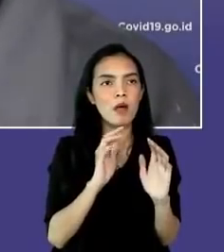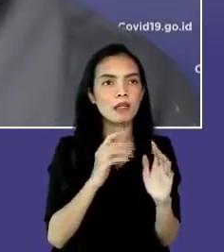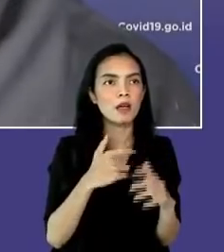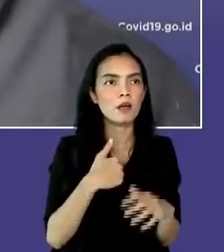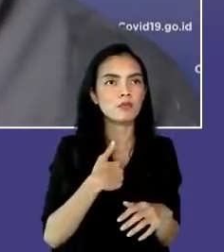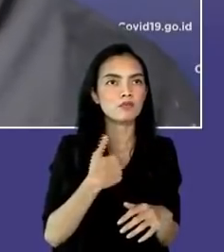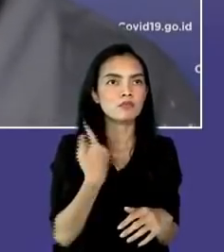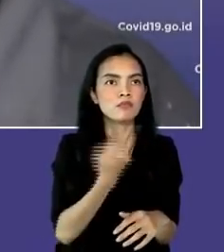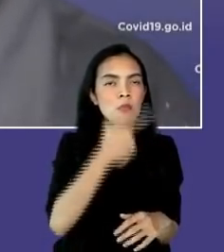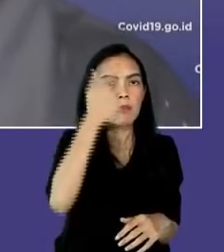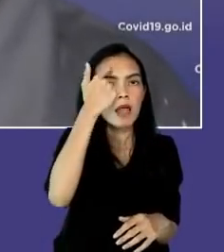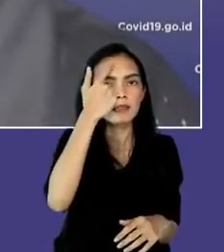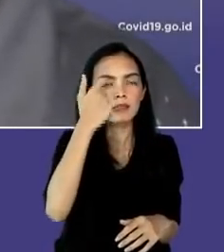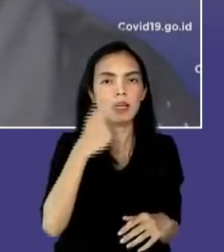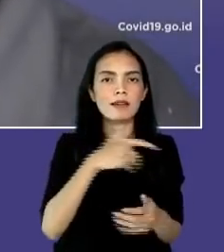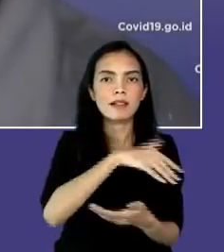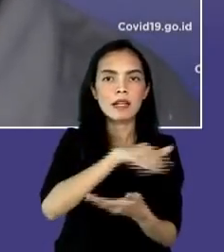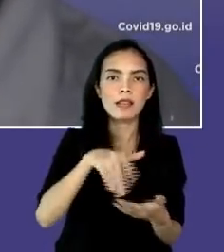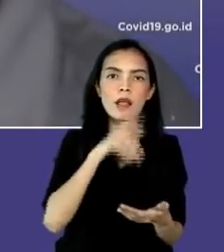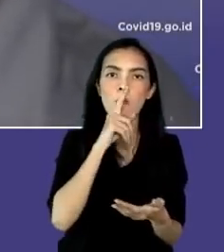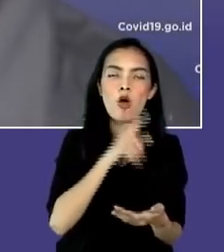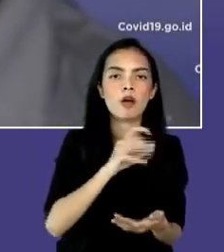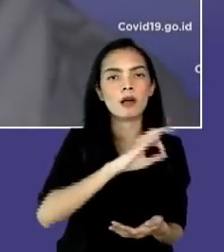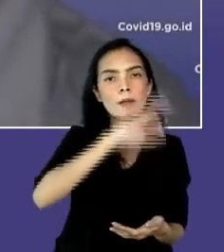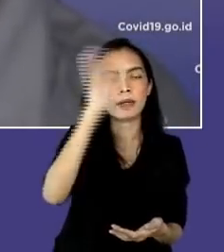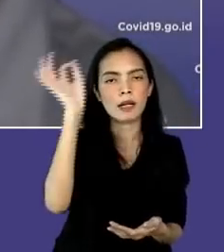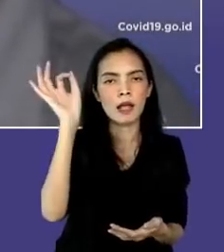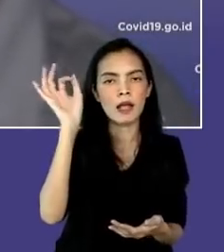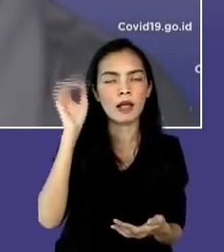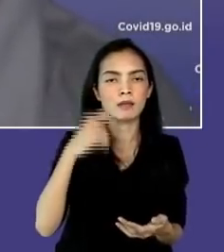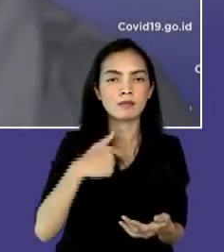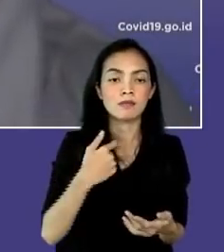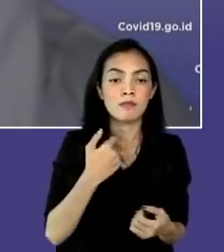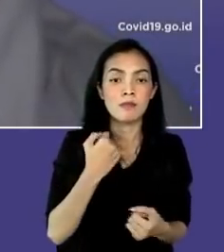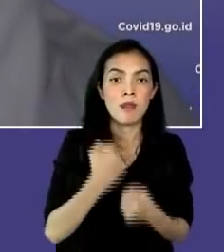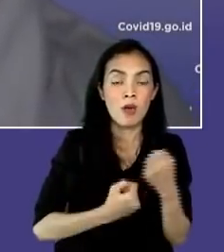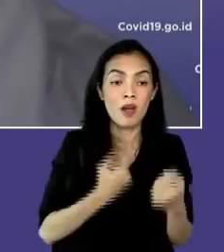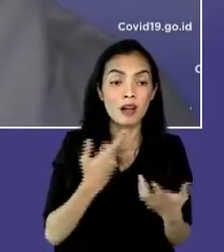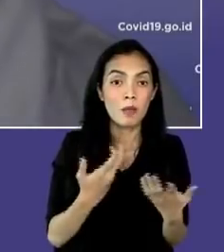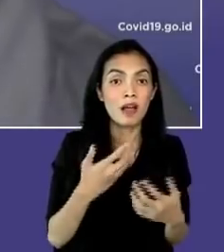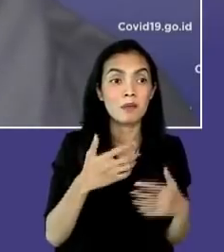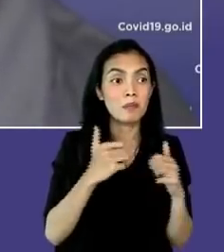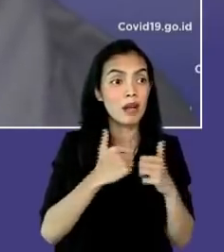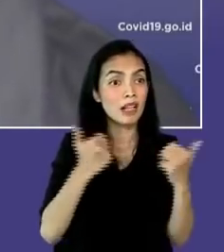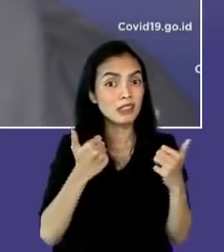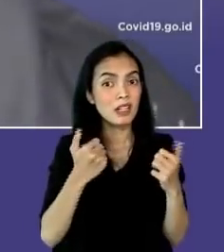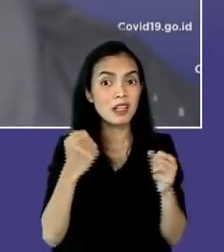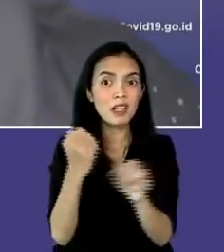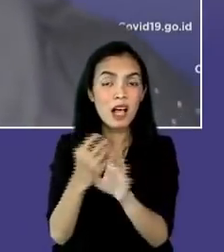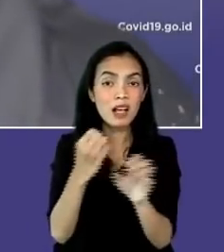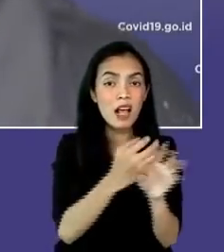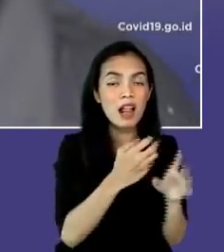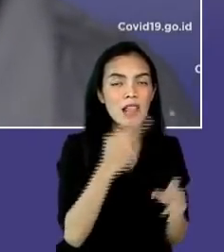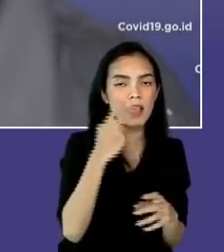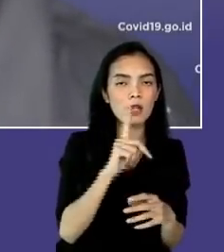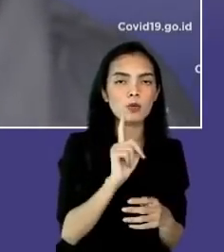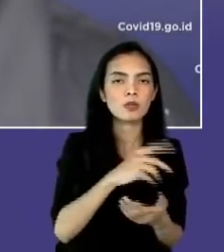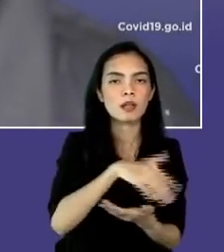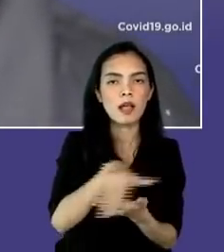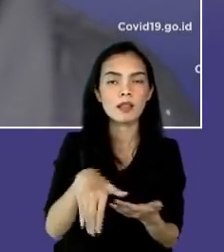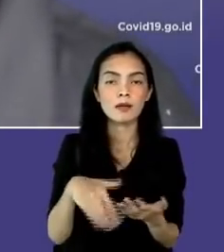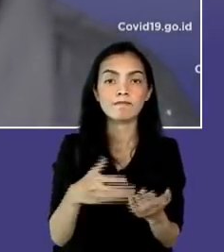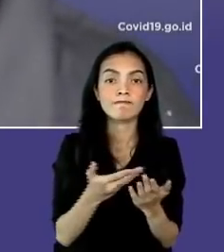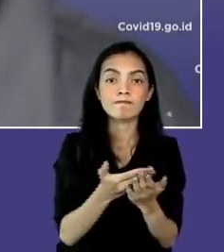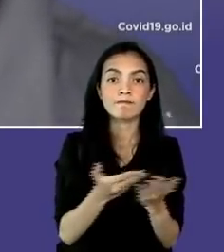sekali kepada kita ya, dan data ini nggak pernah bohong. Apa yang akan kita kerjakan, berhasil atau tidak, kita akan lihat dari datanya. Sobat